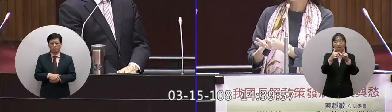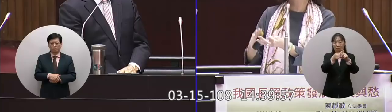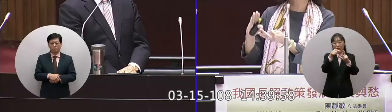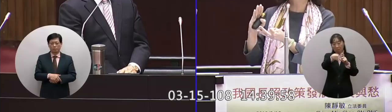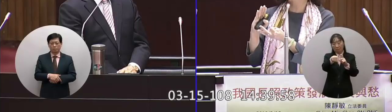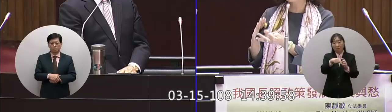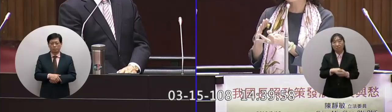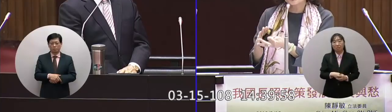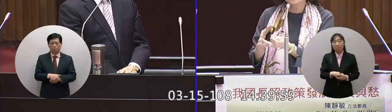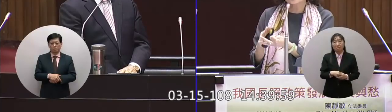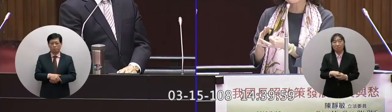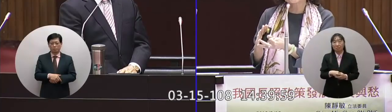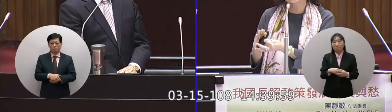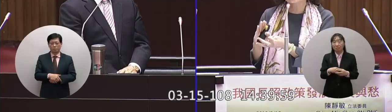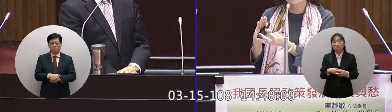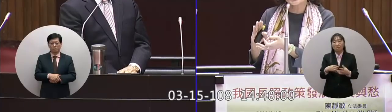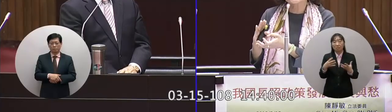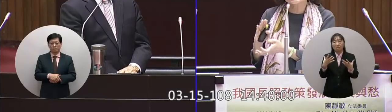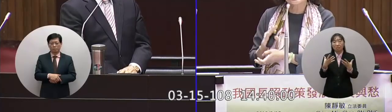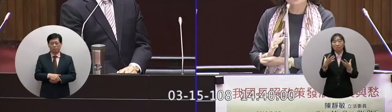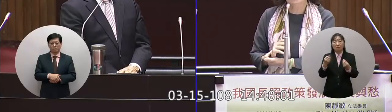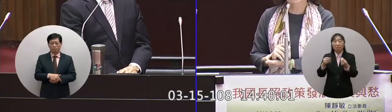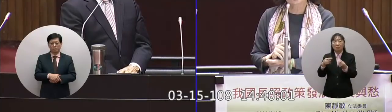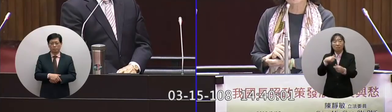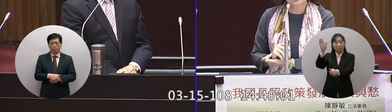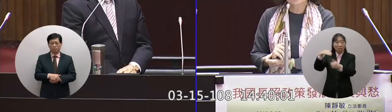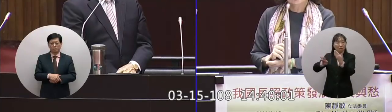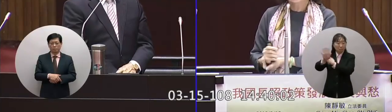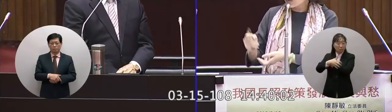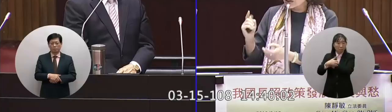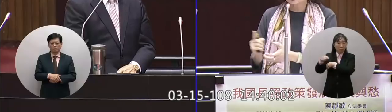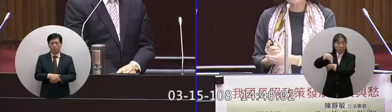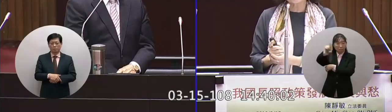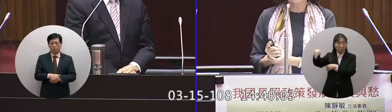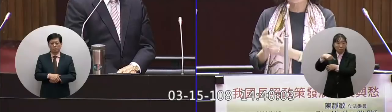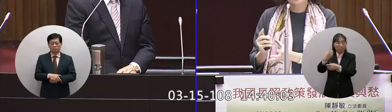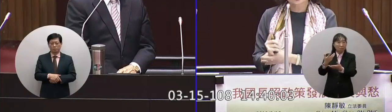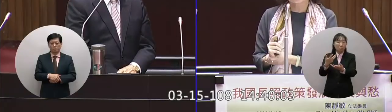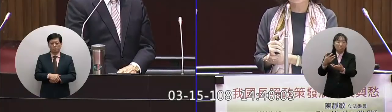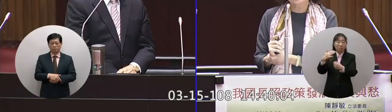象，指的是不包括使用外籍看护的对象。所